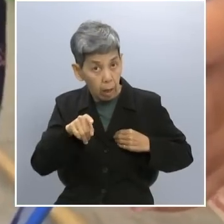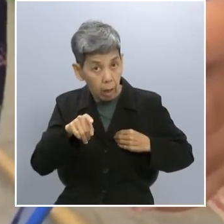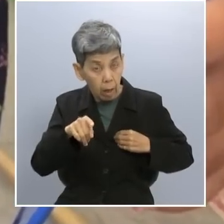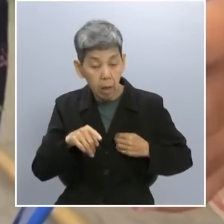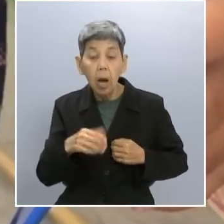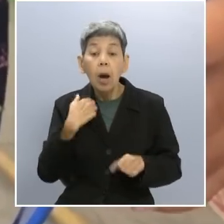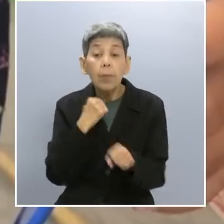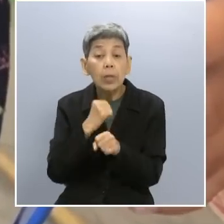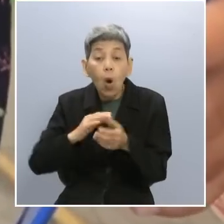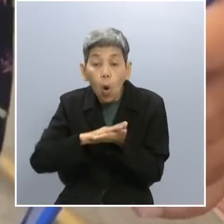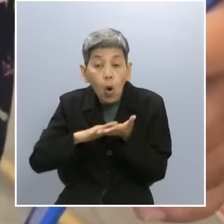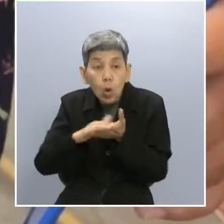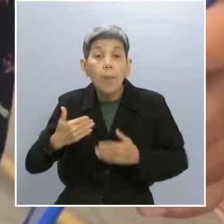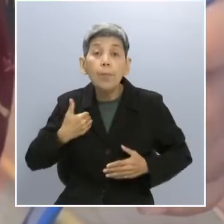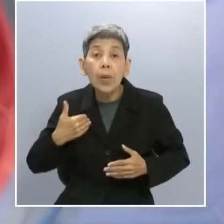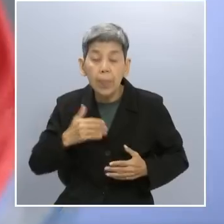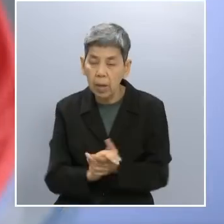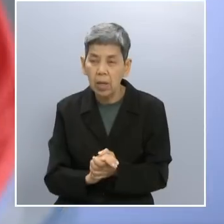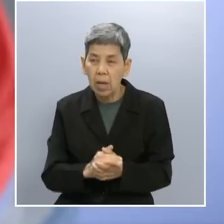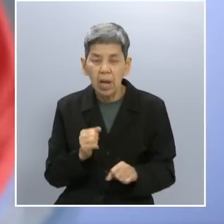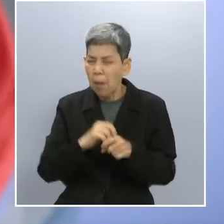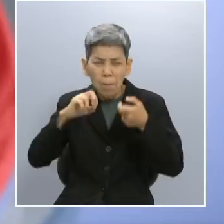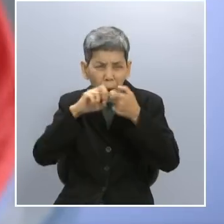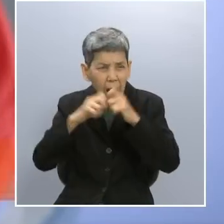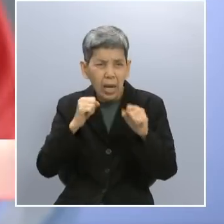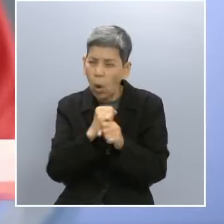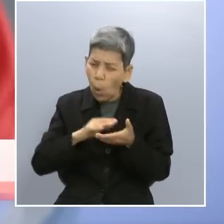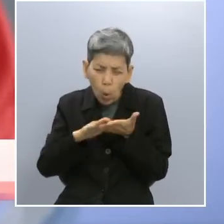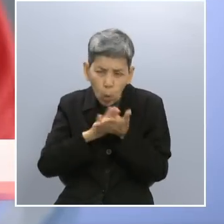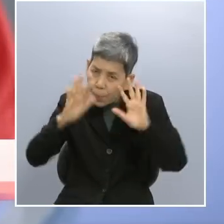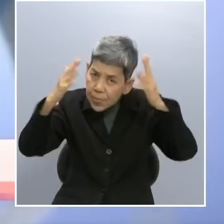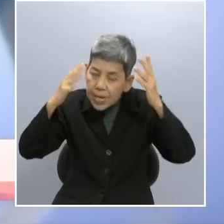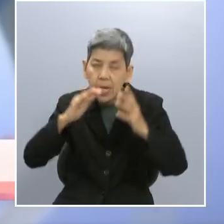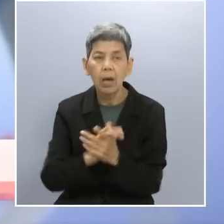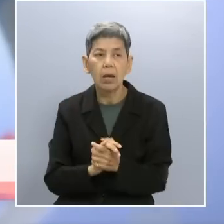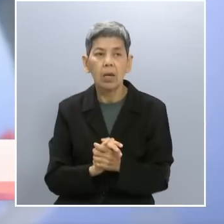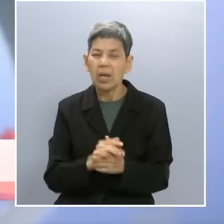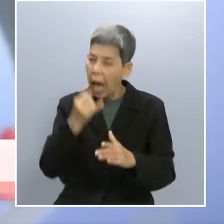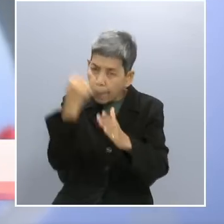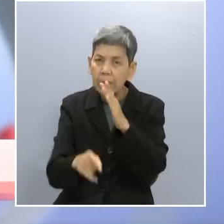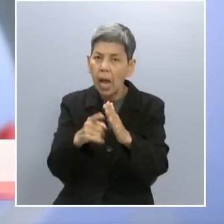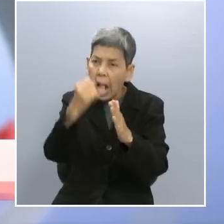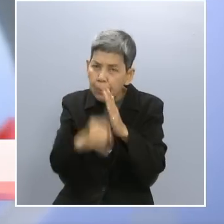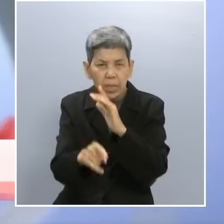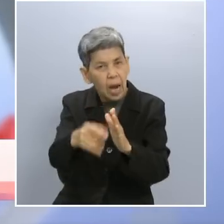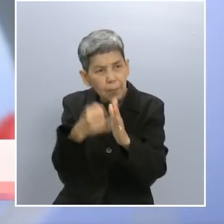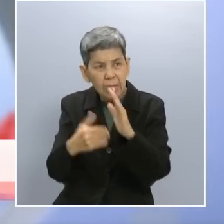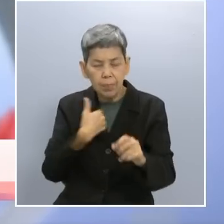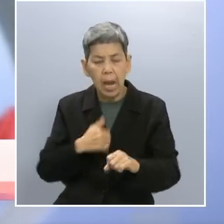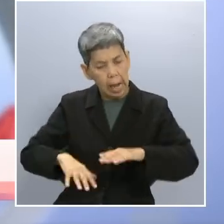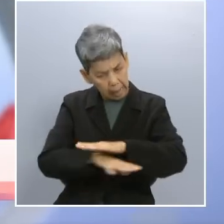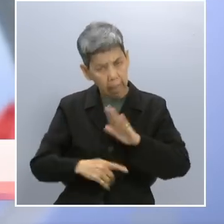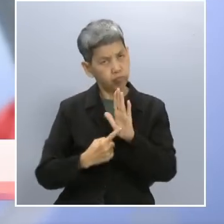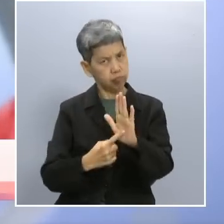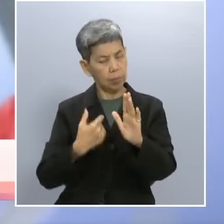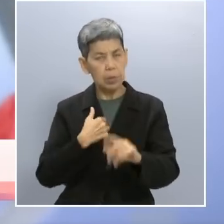คำขอโทษนะคะคือว่าตั้งแต่เกิดเรื่องมาเนี่ยไม่มีคำขอโทษเลยทั้งที่ผิดผิดอยู่เต็มๆแล้วก็มีหลักฐานทุกอย่าง